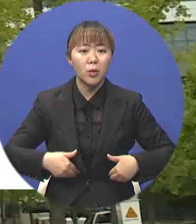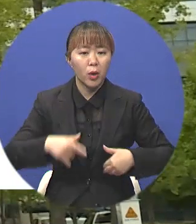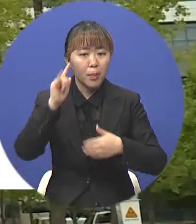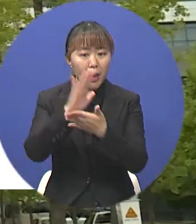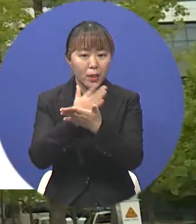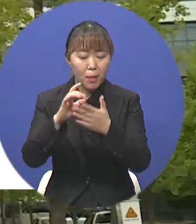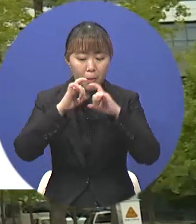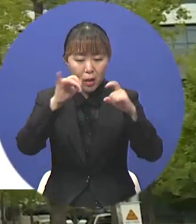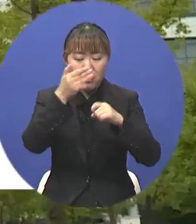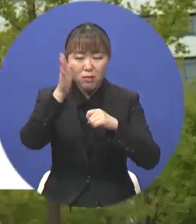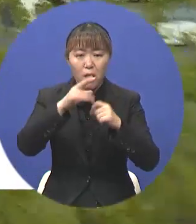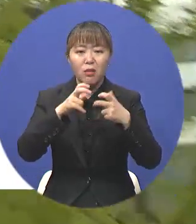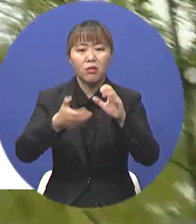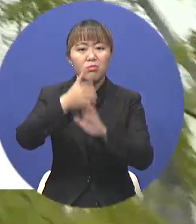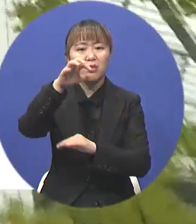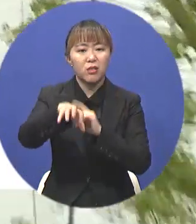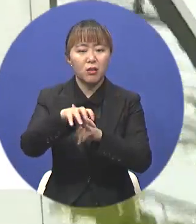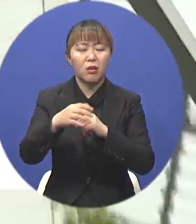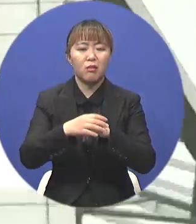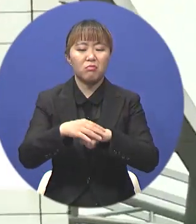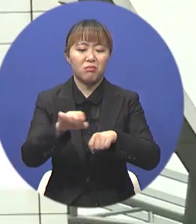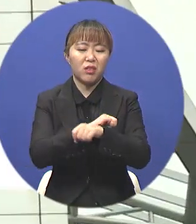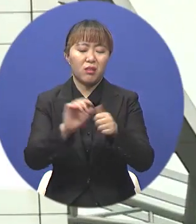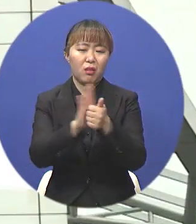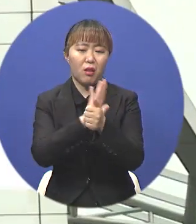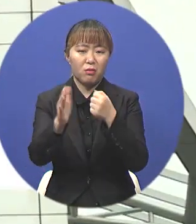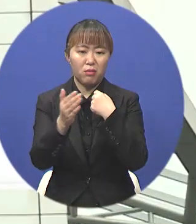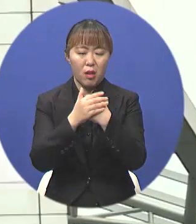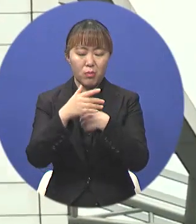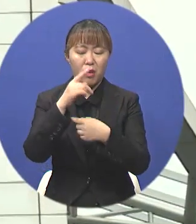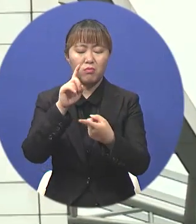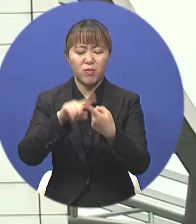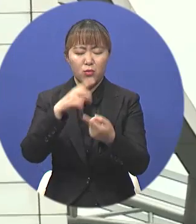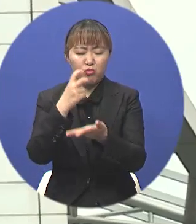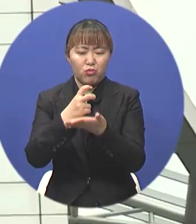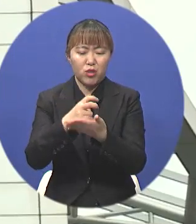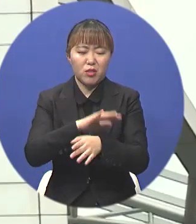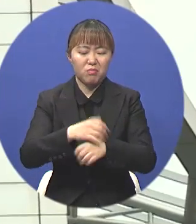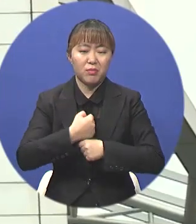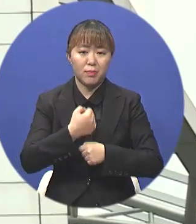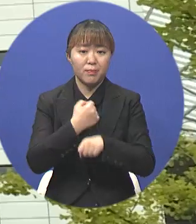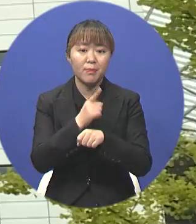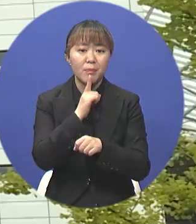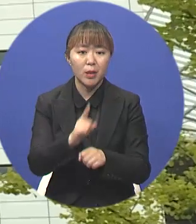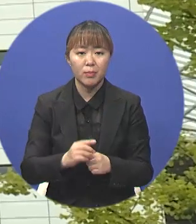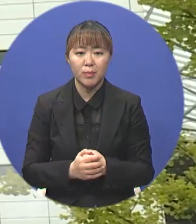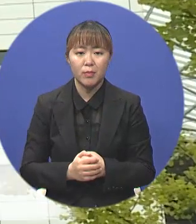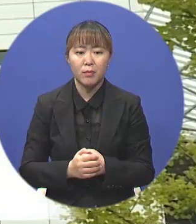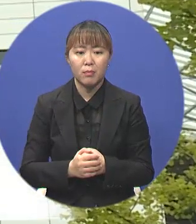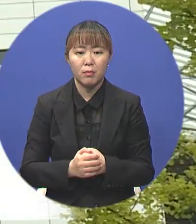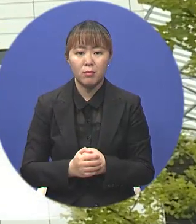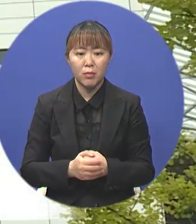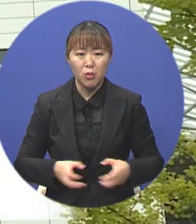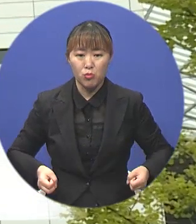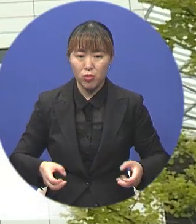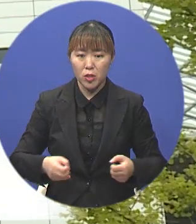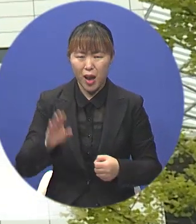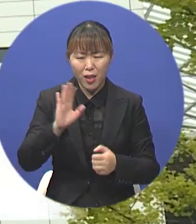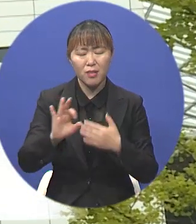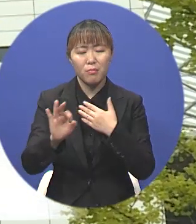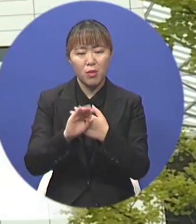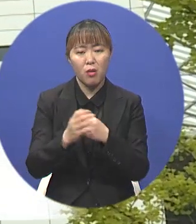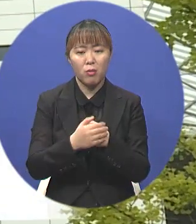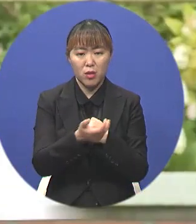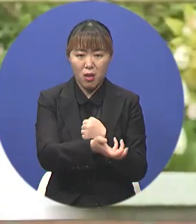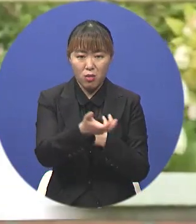있음에도 성남시는 특혜로 보일 수 있기 때문에 규정을 지켜야 한다는 입장입니다. 휠체어가 아니면